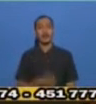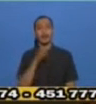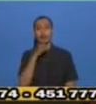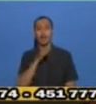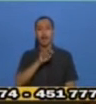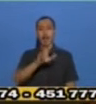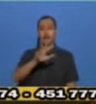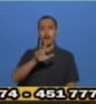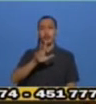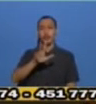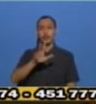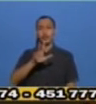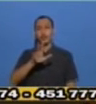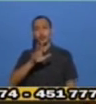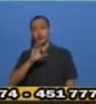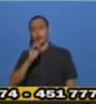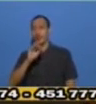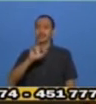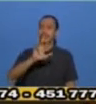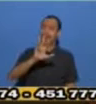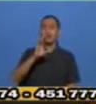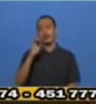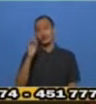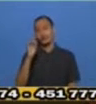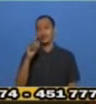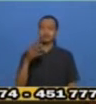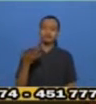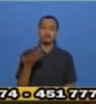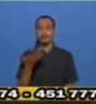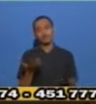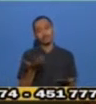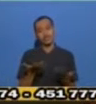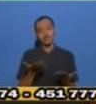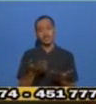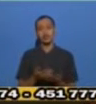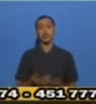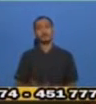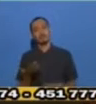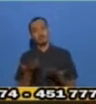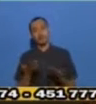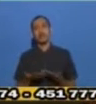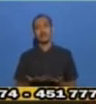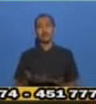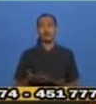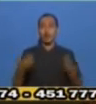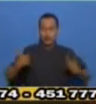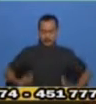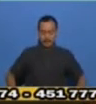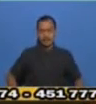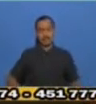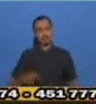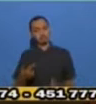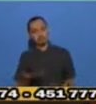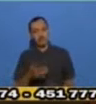90 barangkali, itu sudah tidak bisa di atas 80, mungkin dengan kondisi tertentu tidak bisa. Itu adalah bagian dari